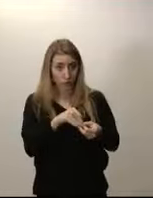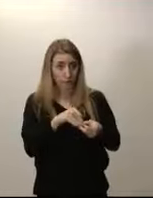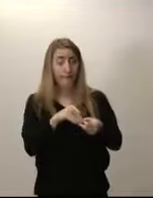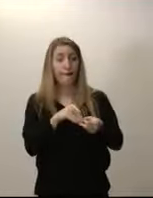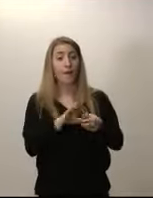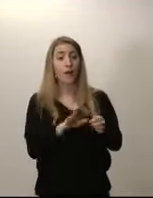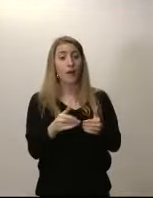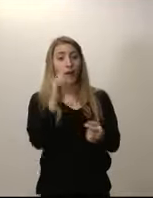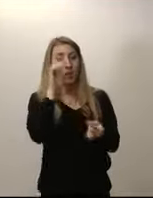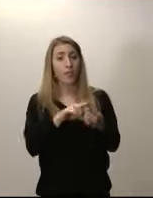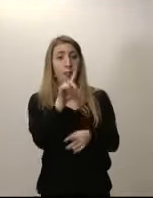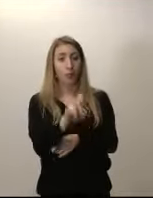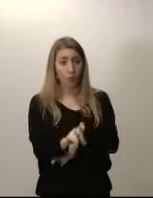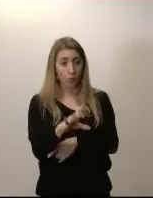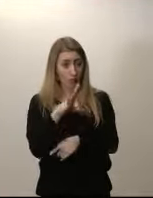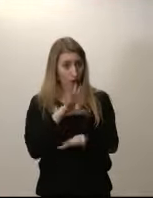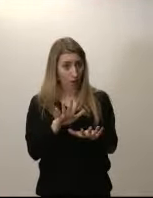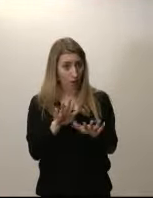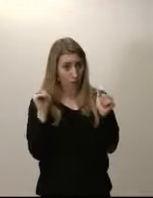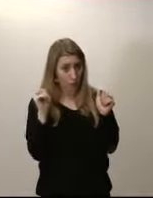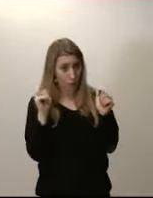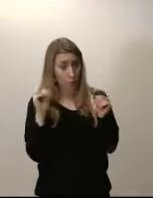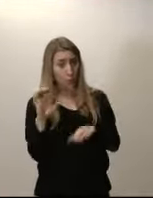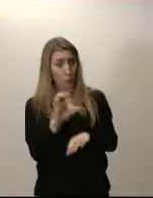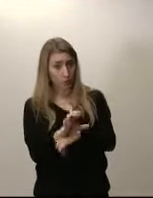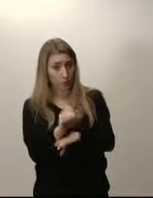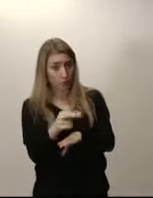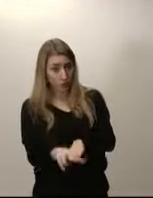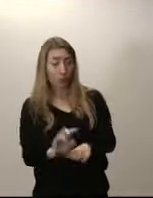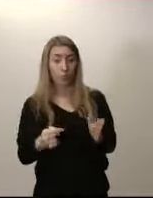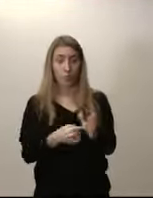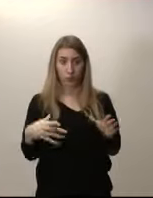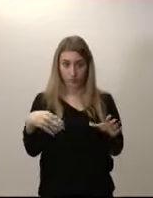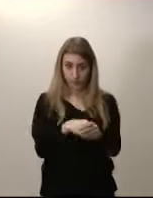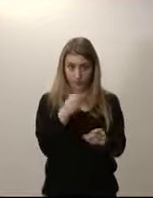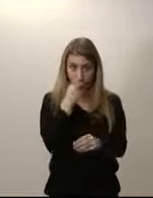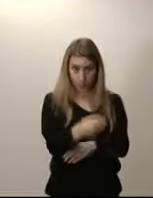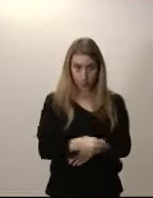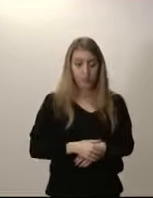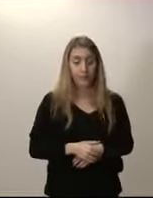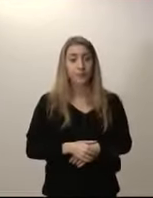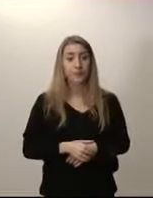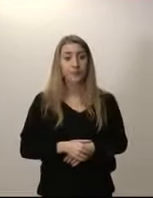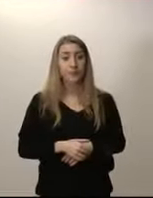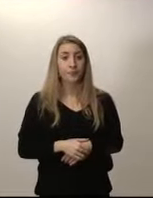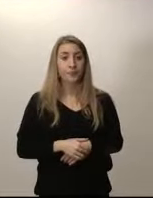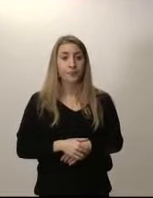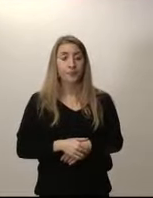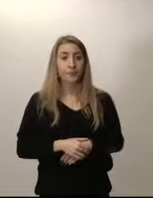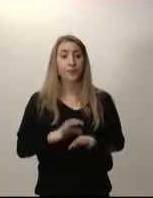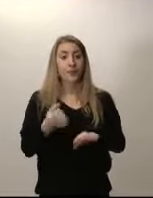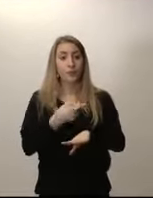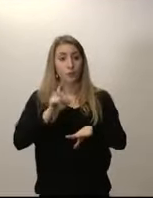l'eau, y a-t-il des oppositions, des abstentions? Ce point est adopté à l'unanimité. Sur le